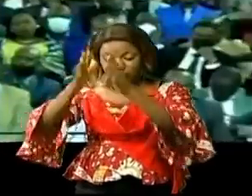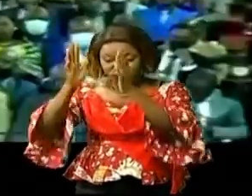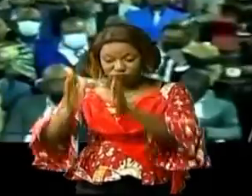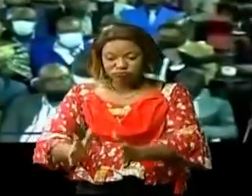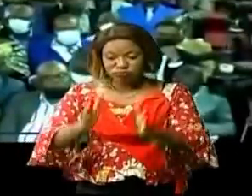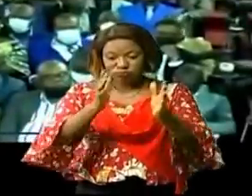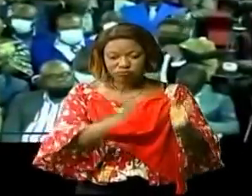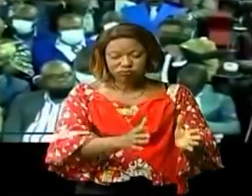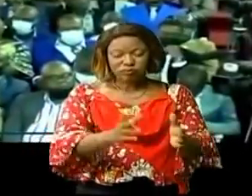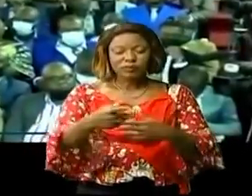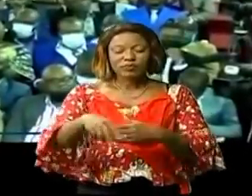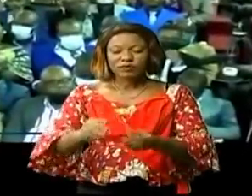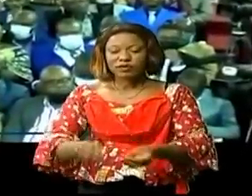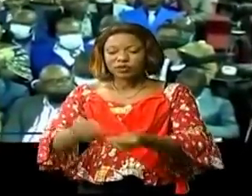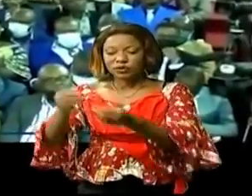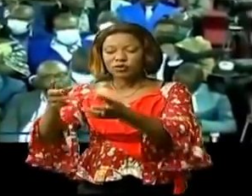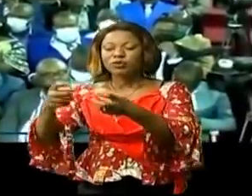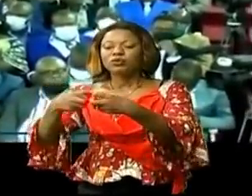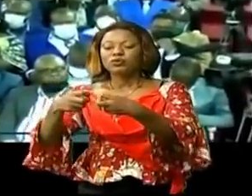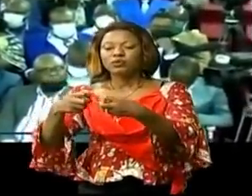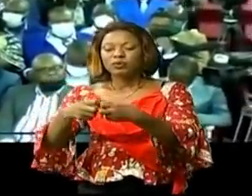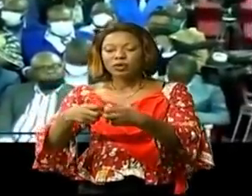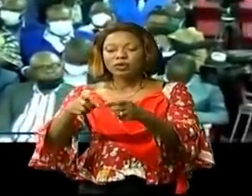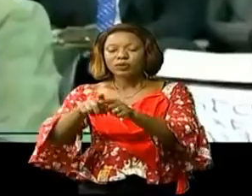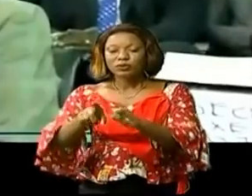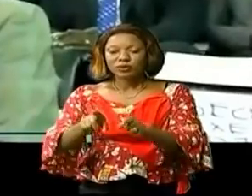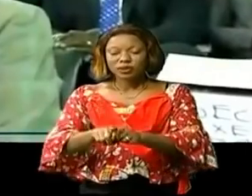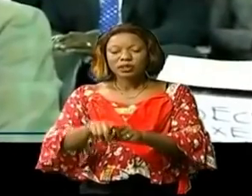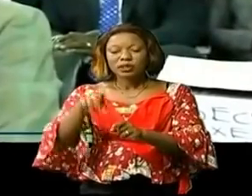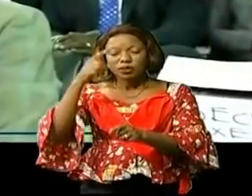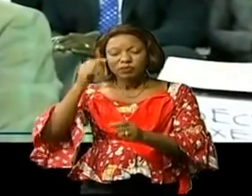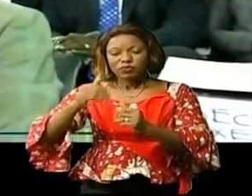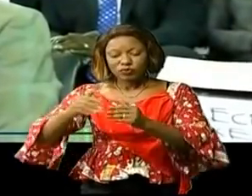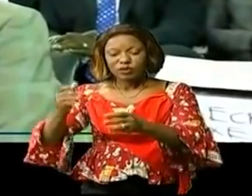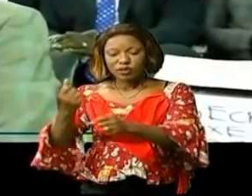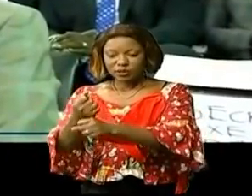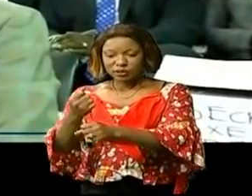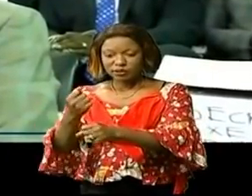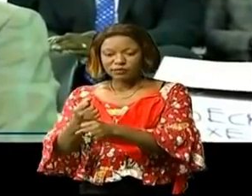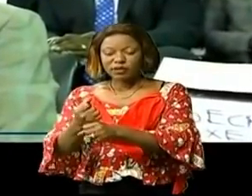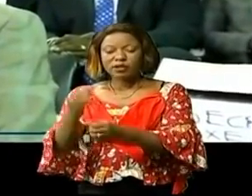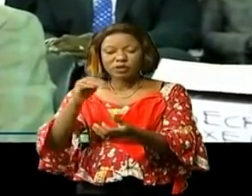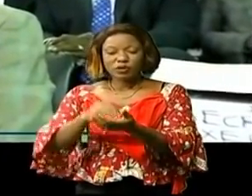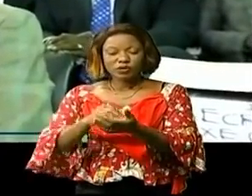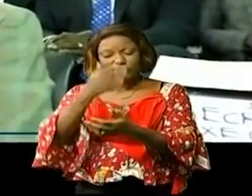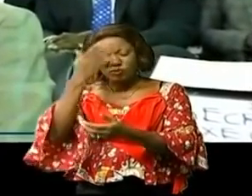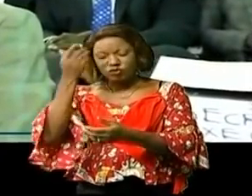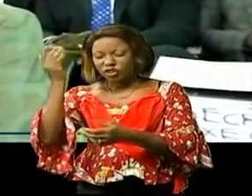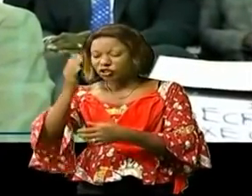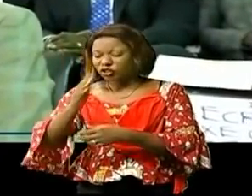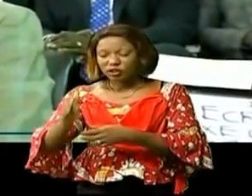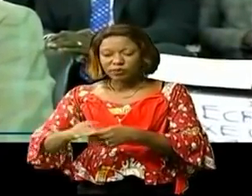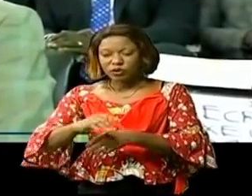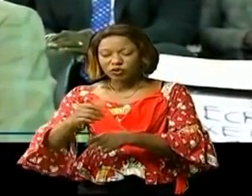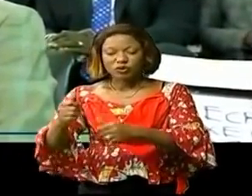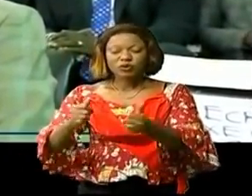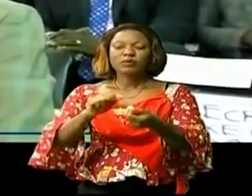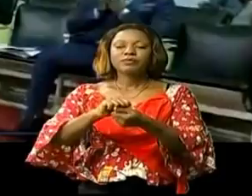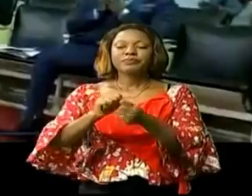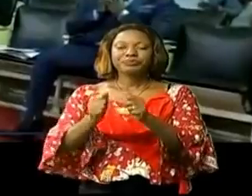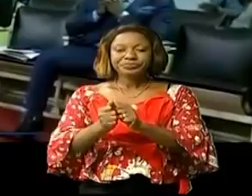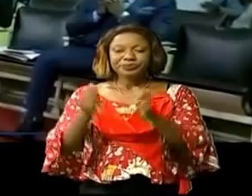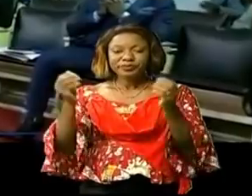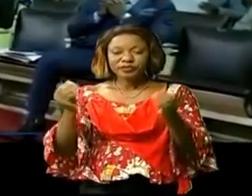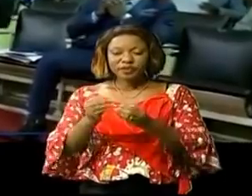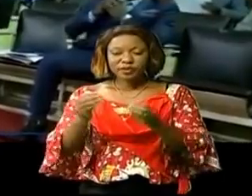met à la disposition de la SNEL dans un contrat de performance. D'autres secteurs n'ont pas été oubliés. C'est ainsi que la limpidité